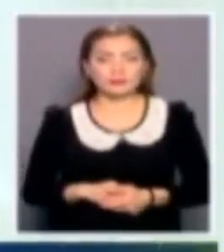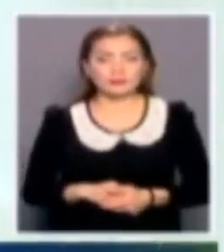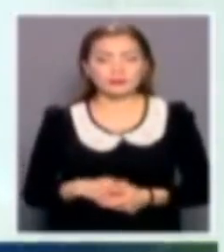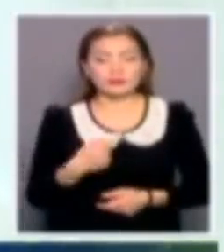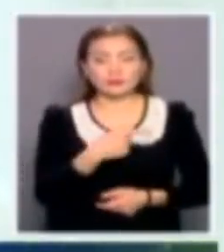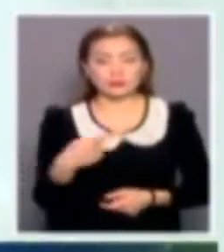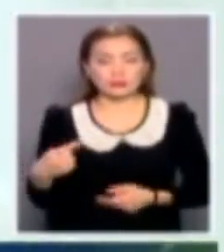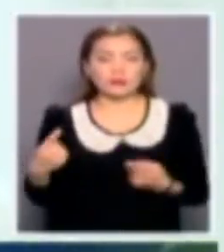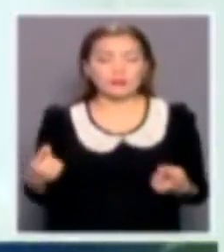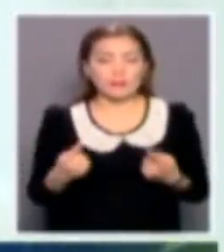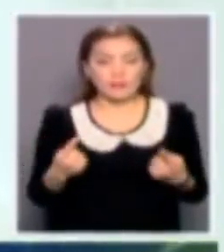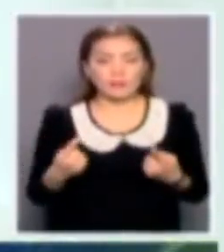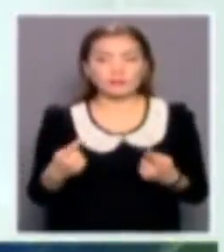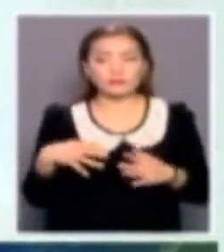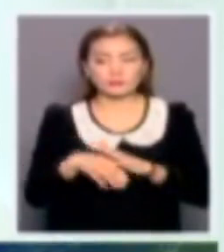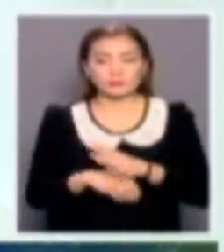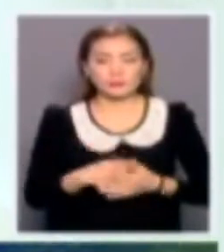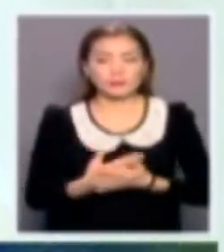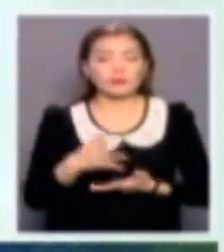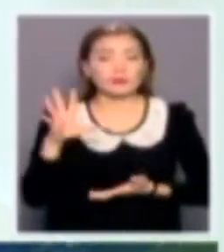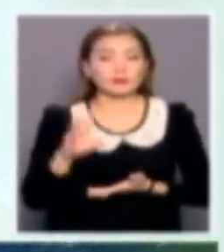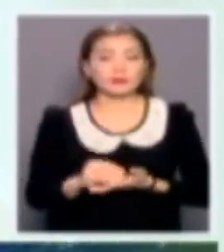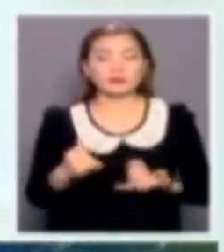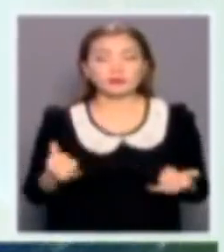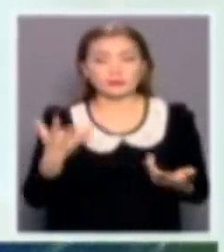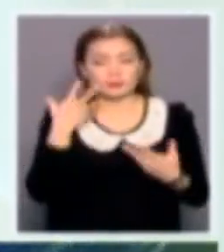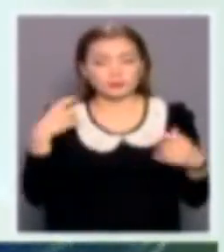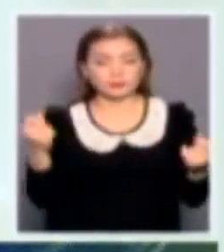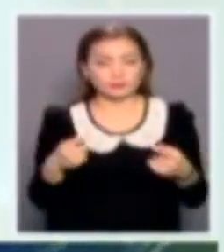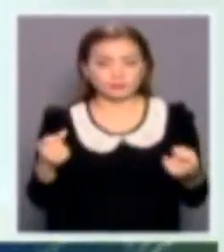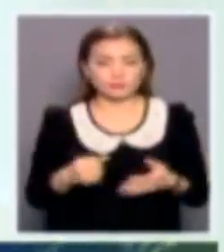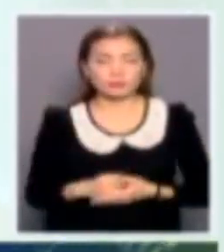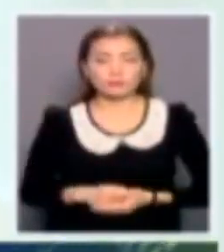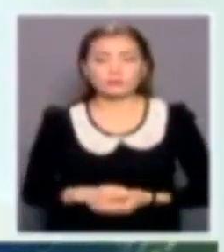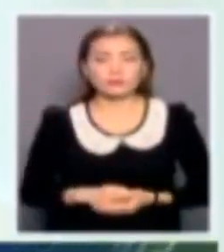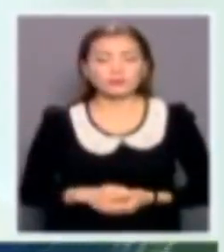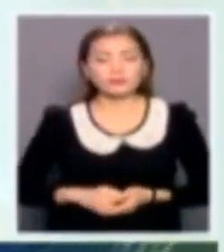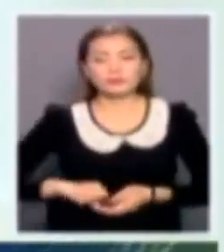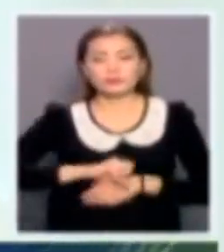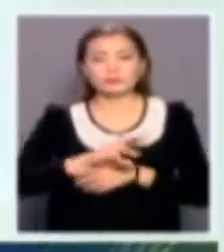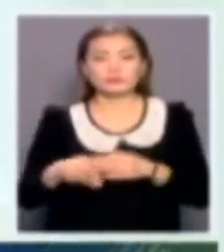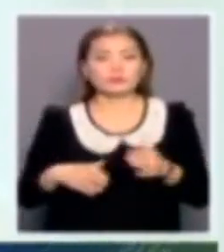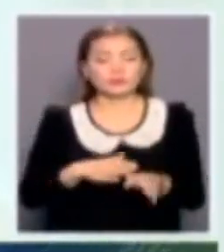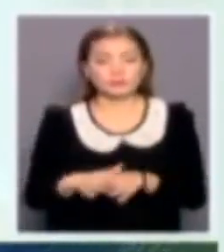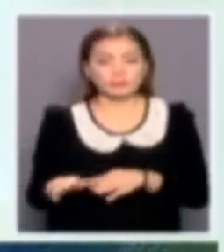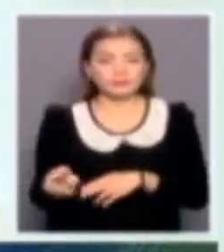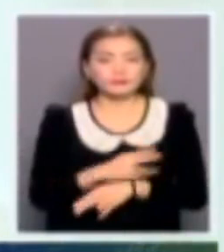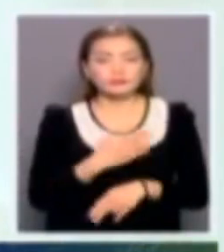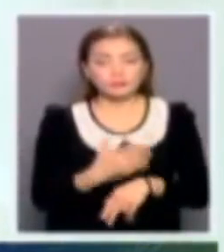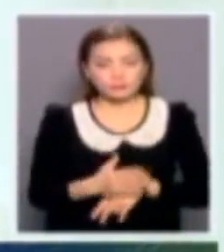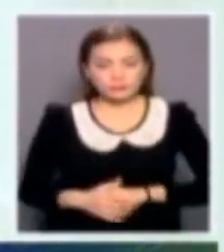қабатты, ішінде бүкіл қазіргі заманға керек құрал жабдықтармен түгелдей